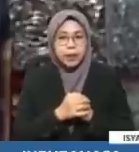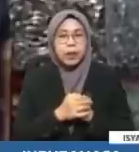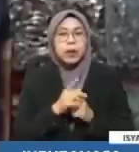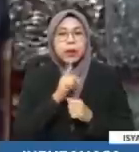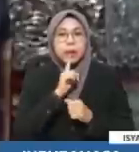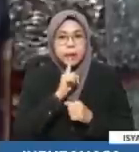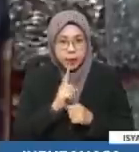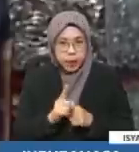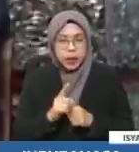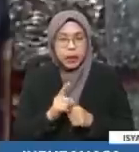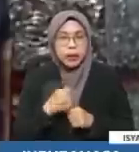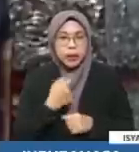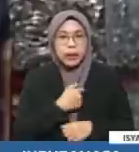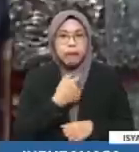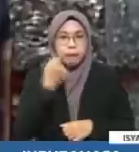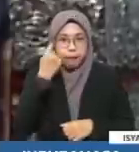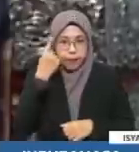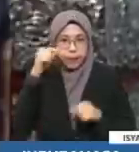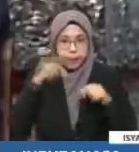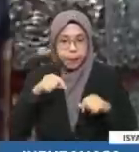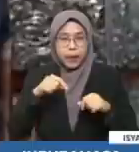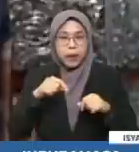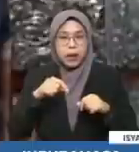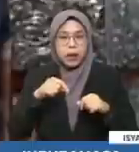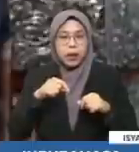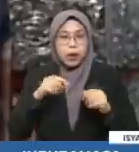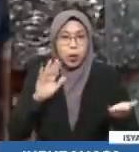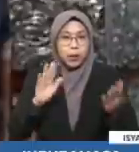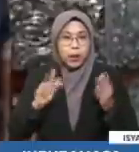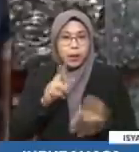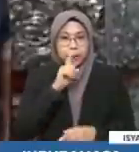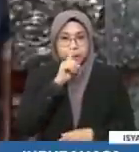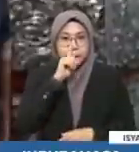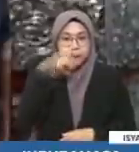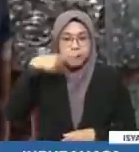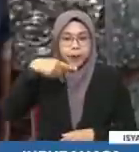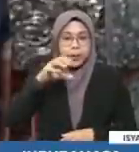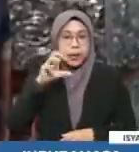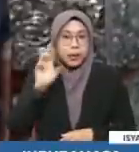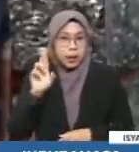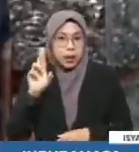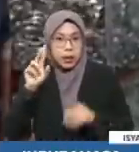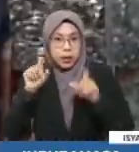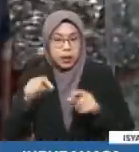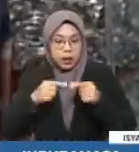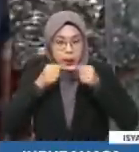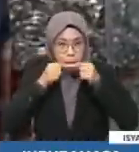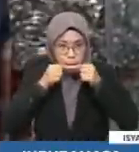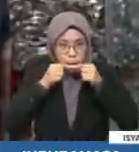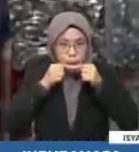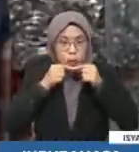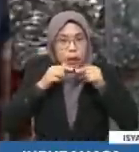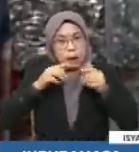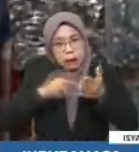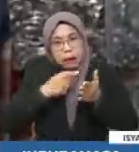memang kita dipahamkan am berbanding dengan PC artis kita selebritis memang